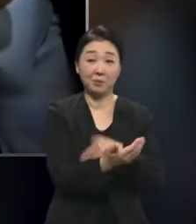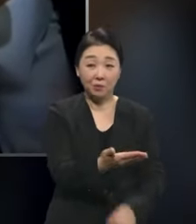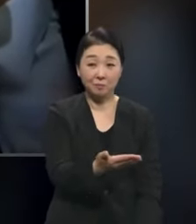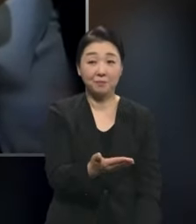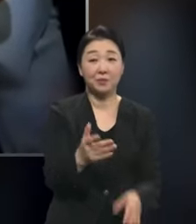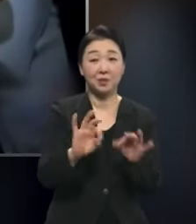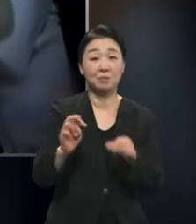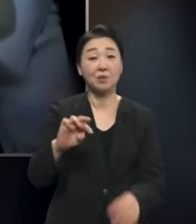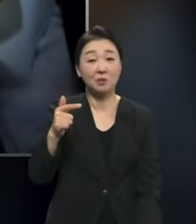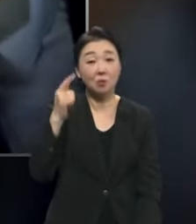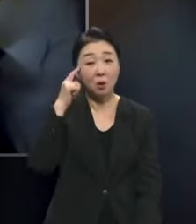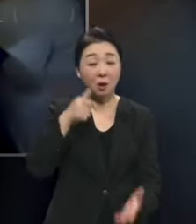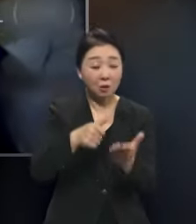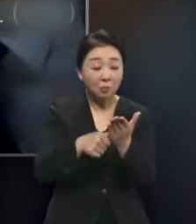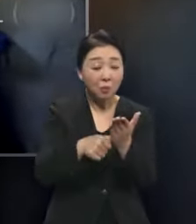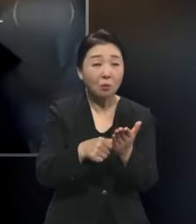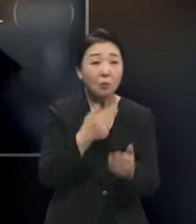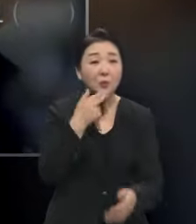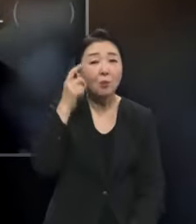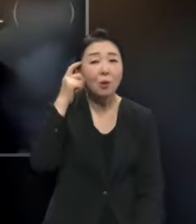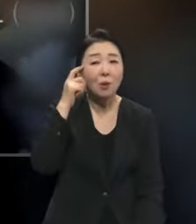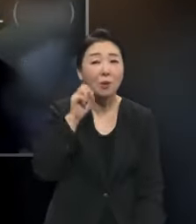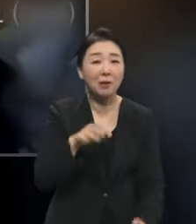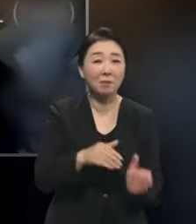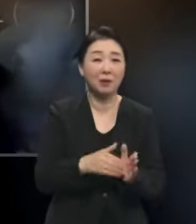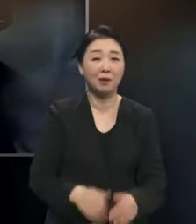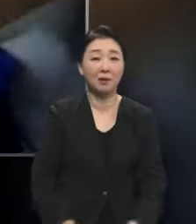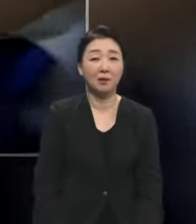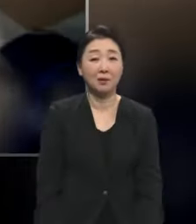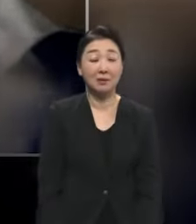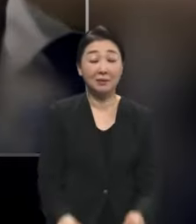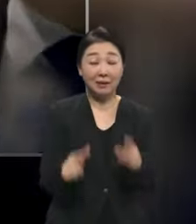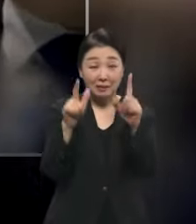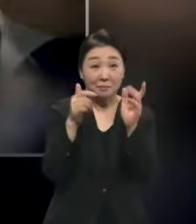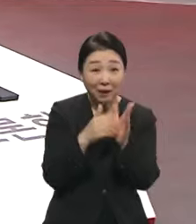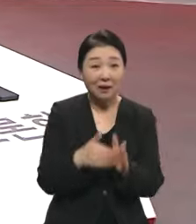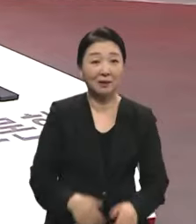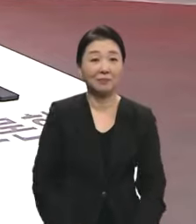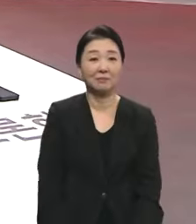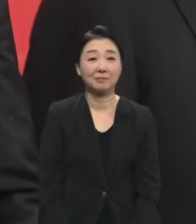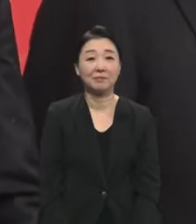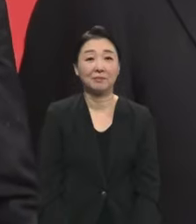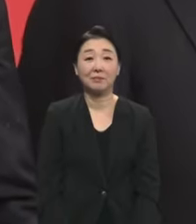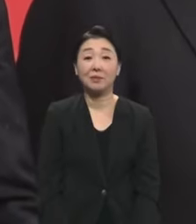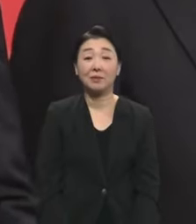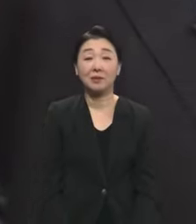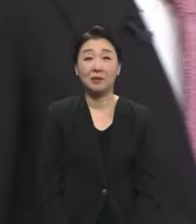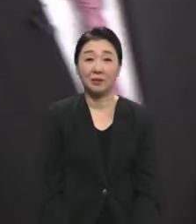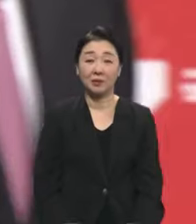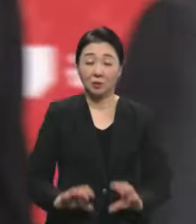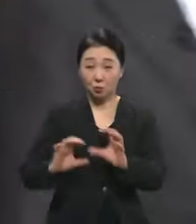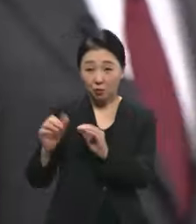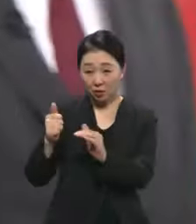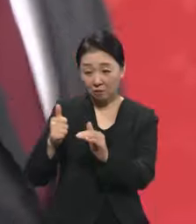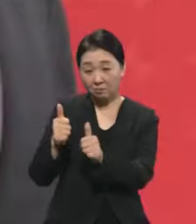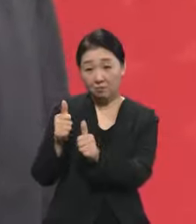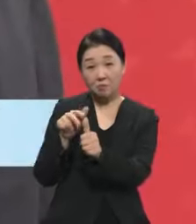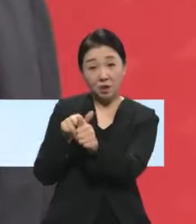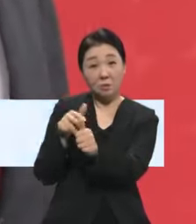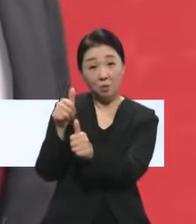왜 이렇게 표가 안 나와요? 그래가지고 그게 지금 찍혀버렸어. 그게 찍혔어요. 국민의힘 당대표 후보들은